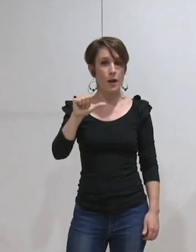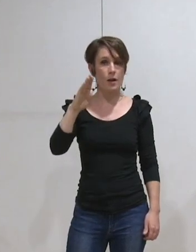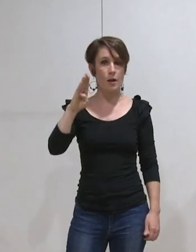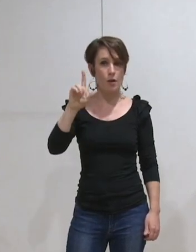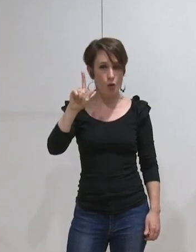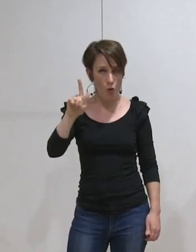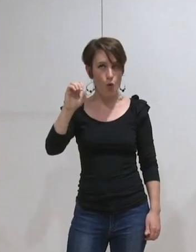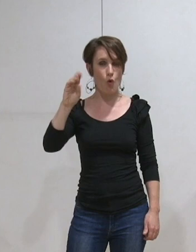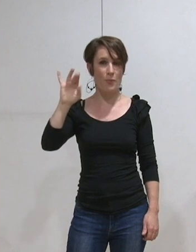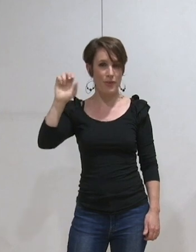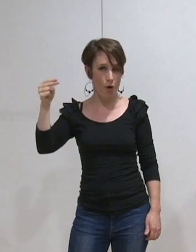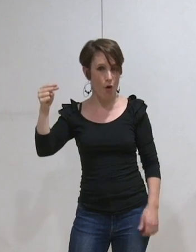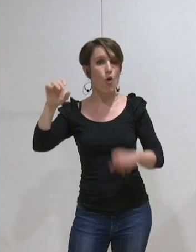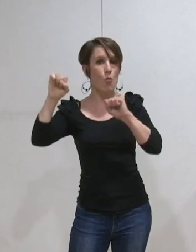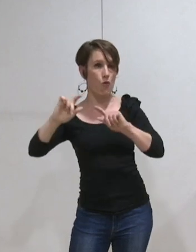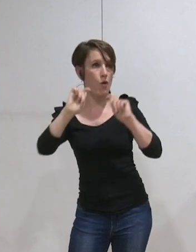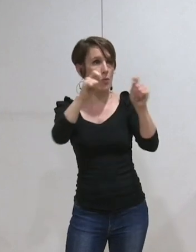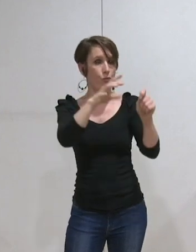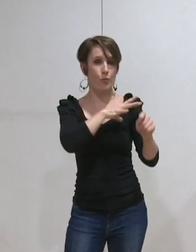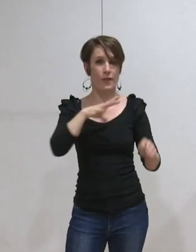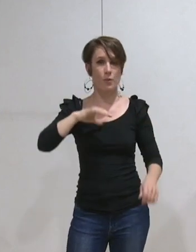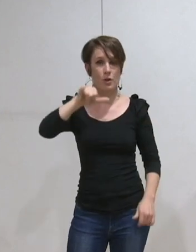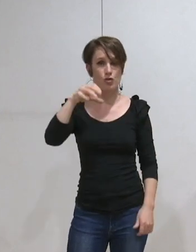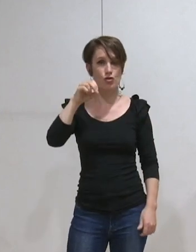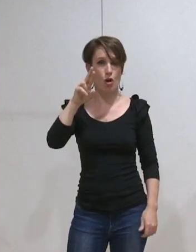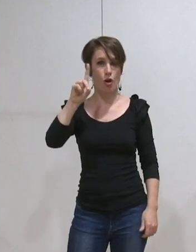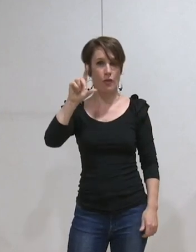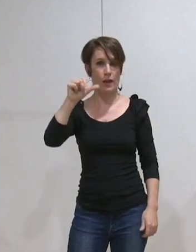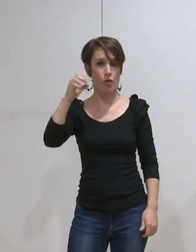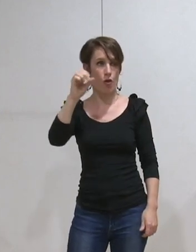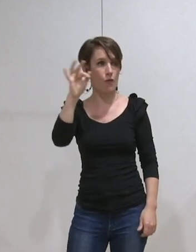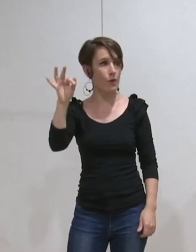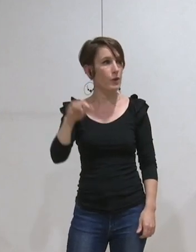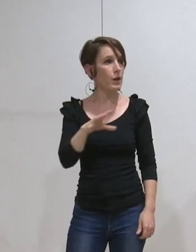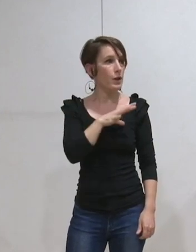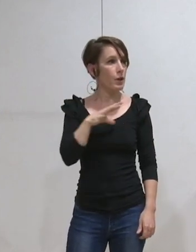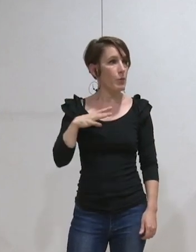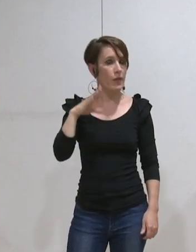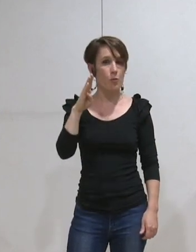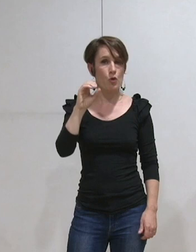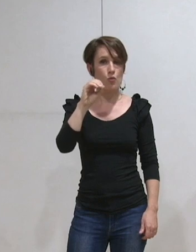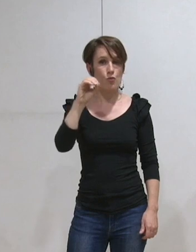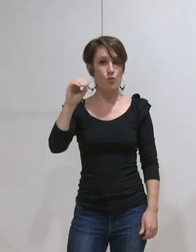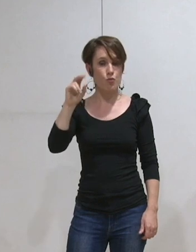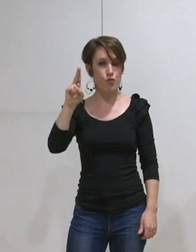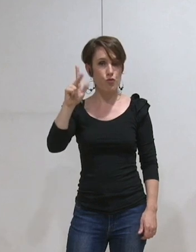Jérôme donne pvoiran B s